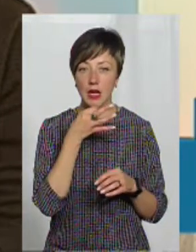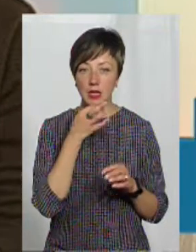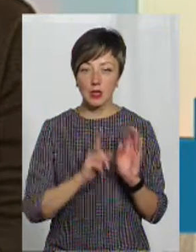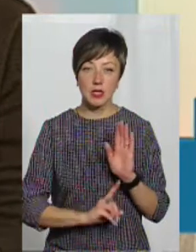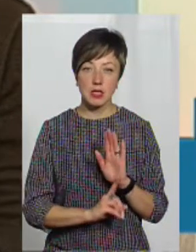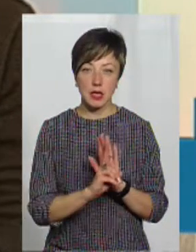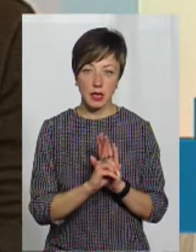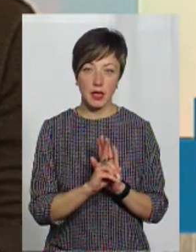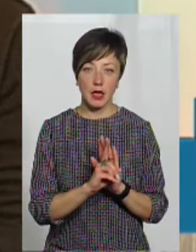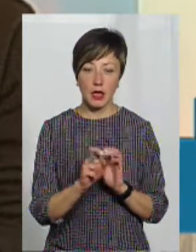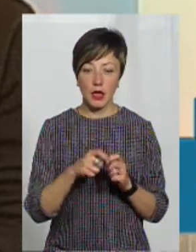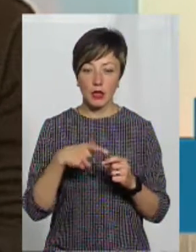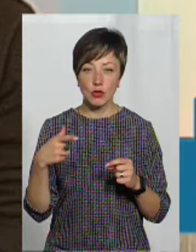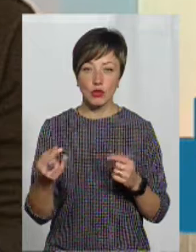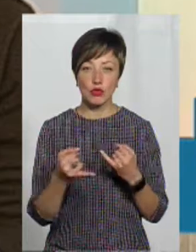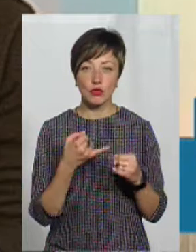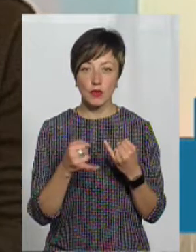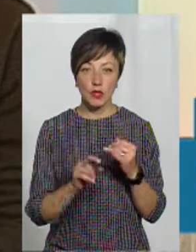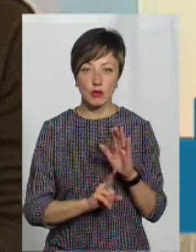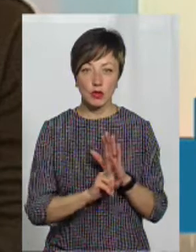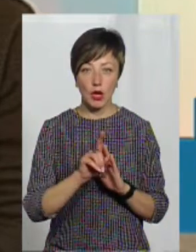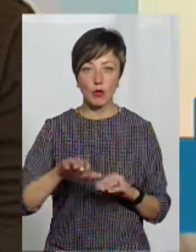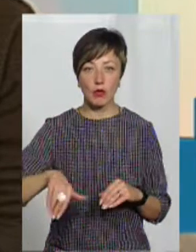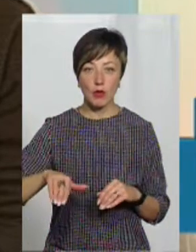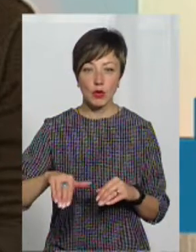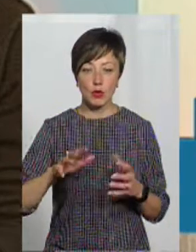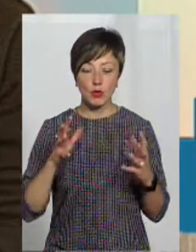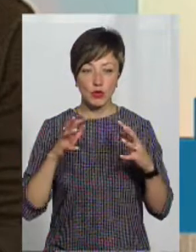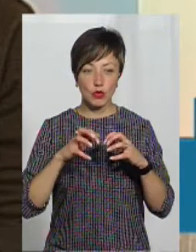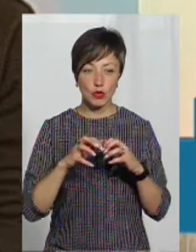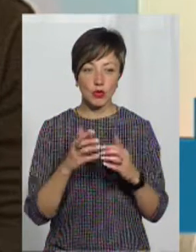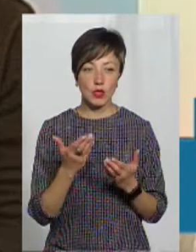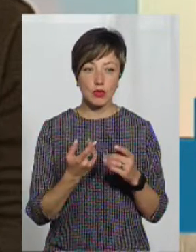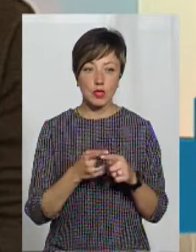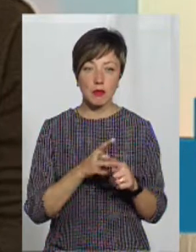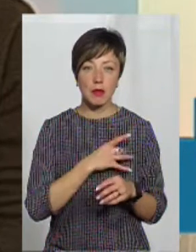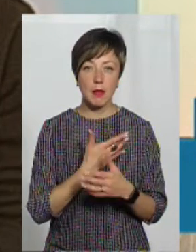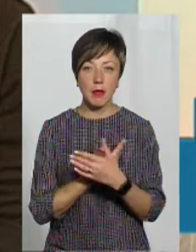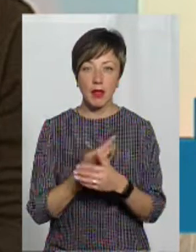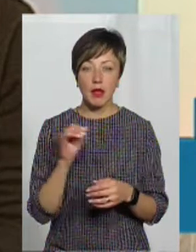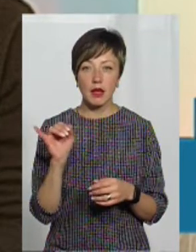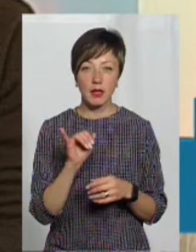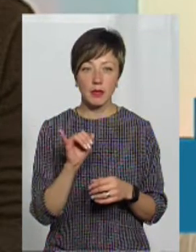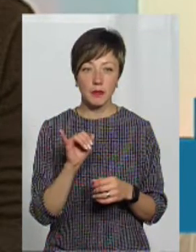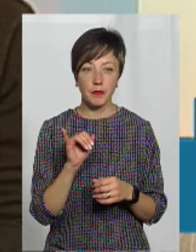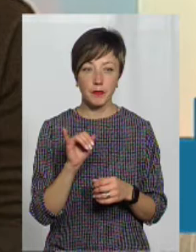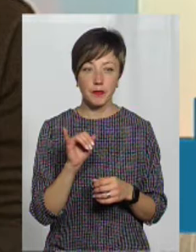настає. Листок жовтіє спочатку, потім скручується, якщо це білий метелик. І